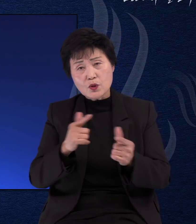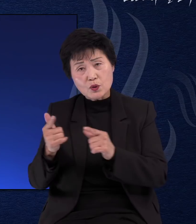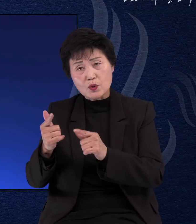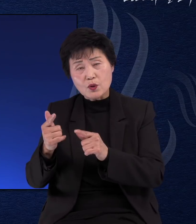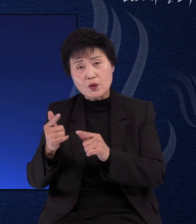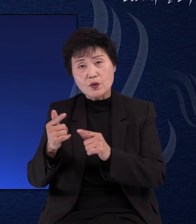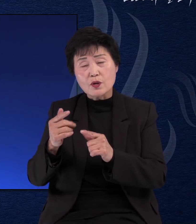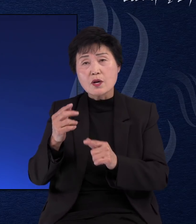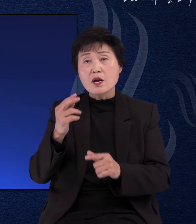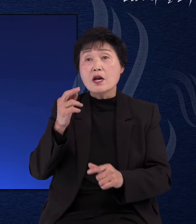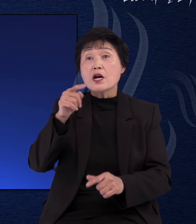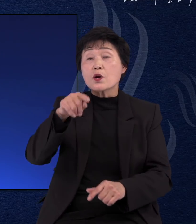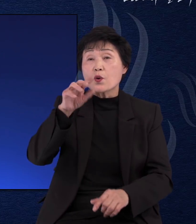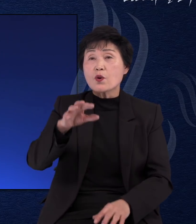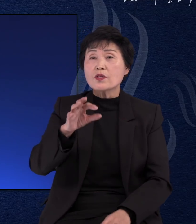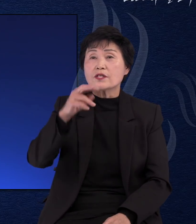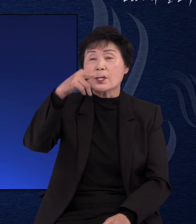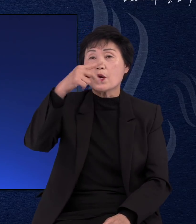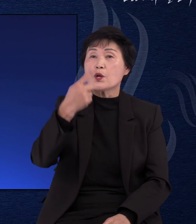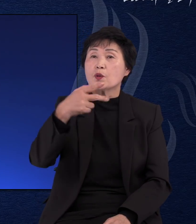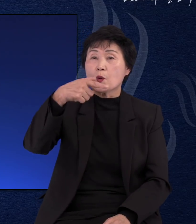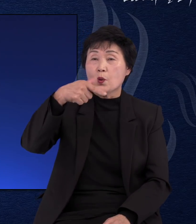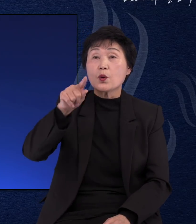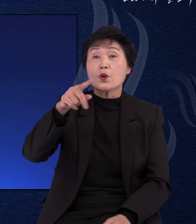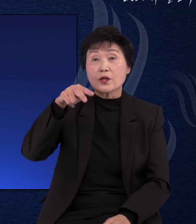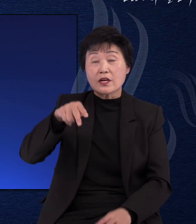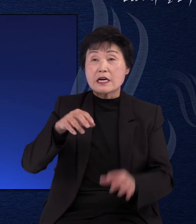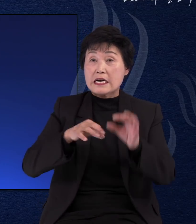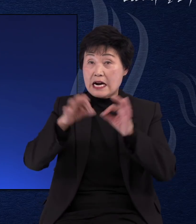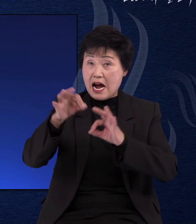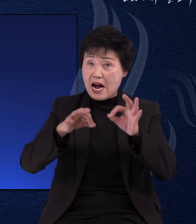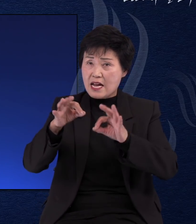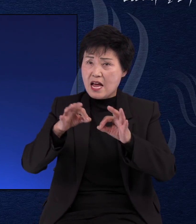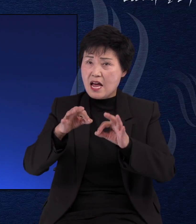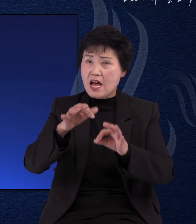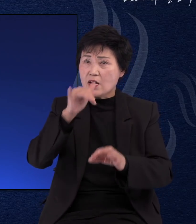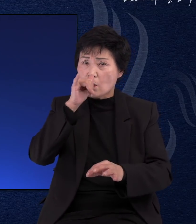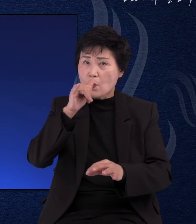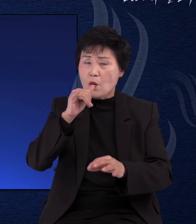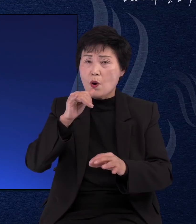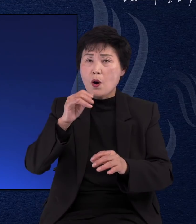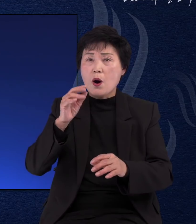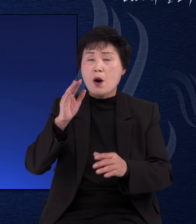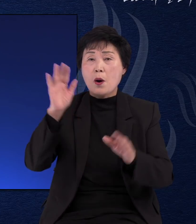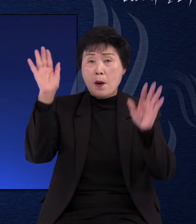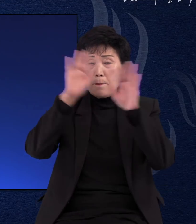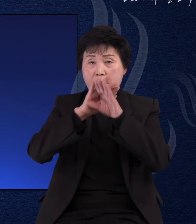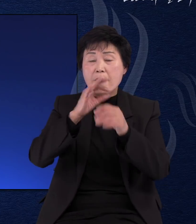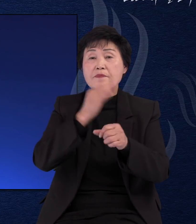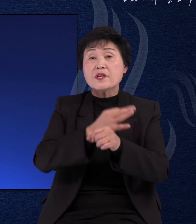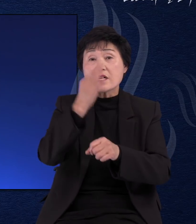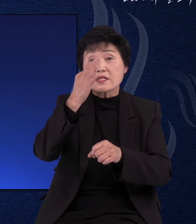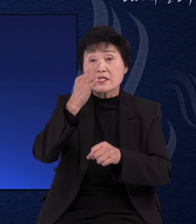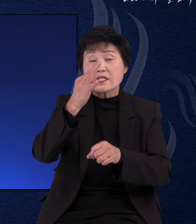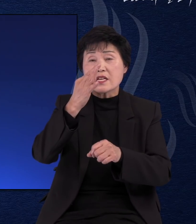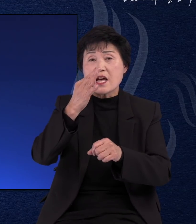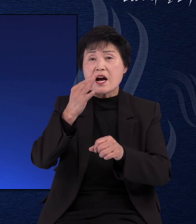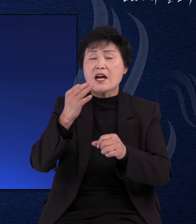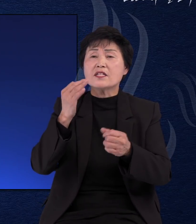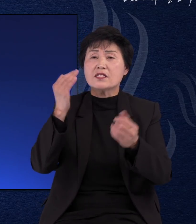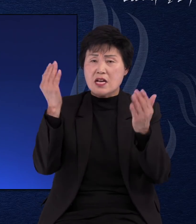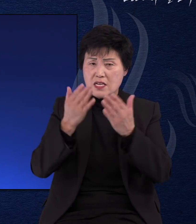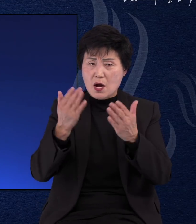한국 사람이 하는 도너스 가게가 950개입니다. 밤 12시에 나가서 빵을 구워서 아침 5시에 문을 열어 낮 12시까지 빵을